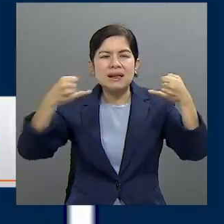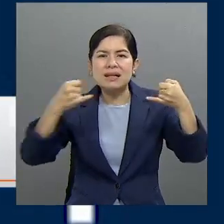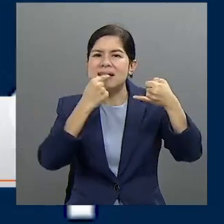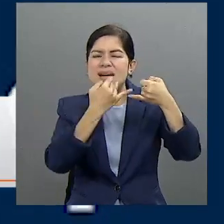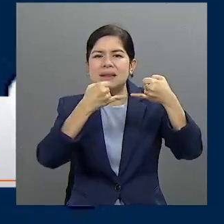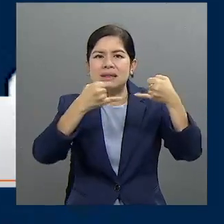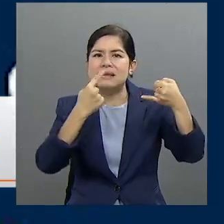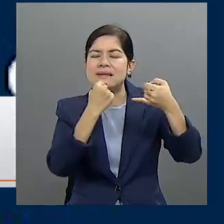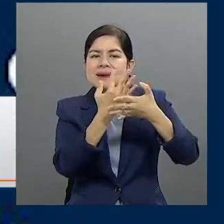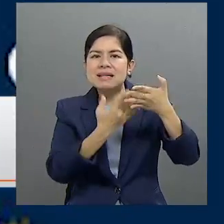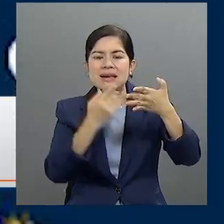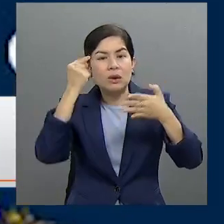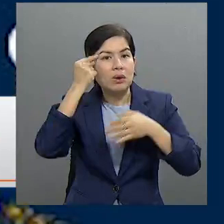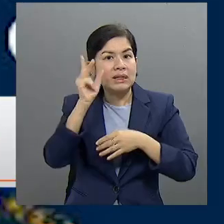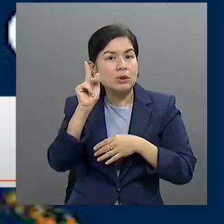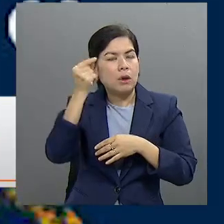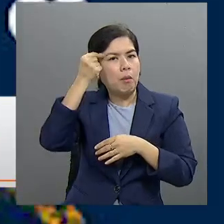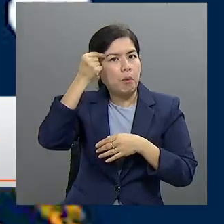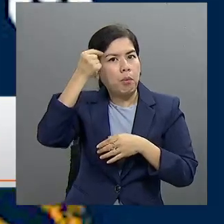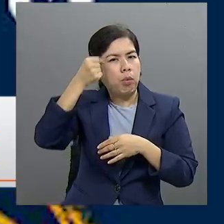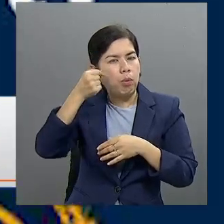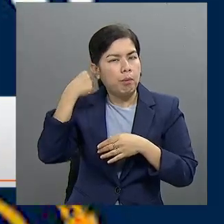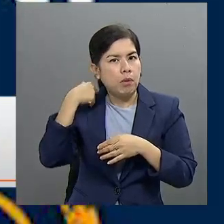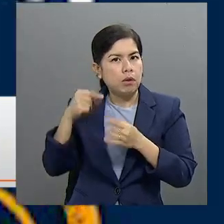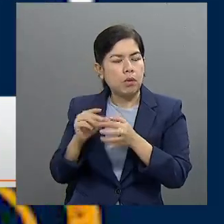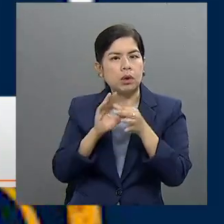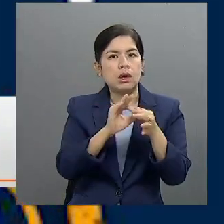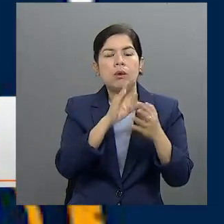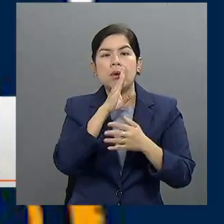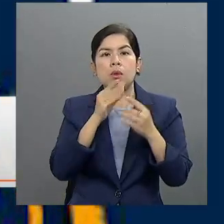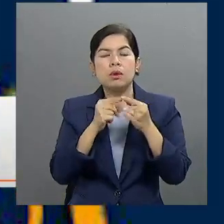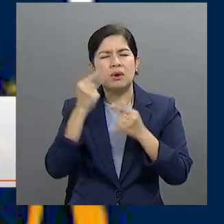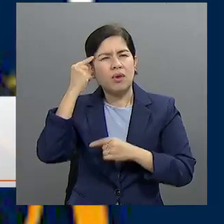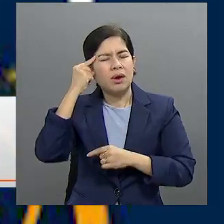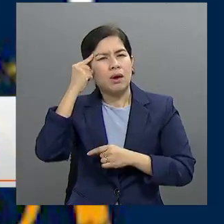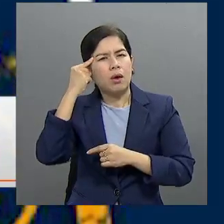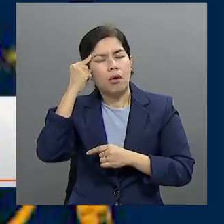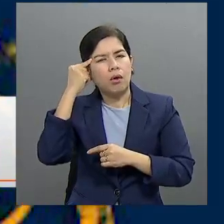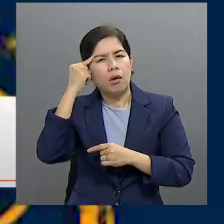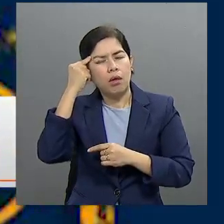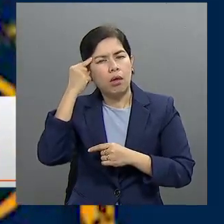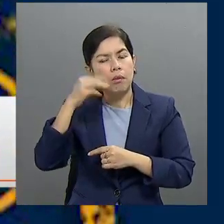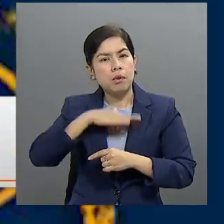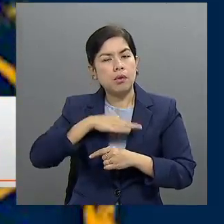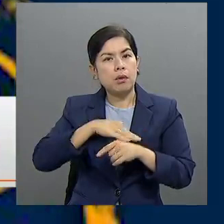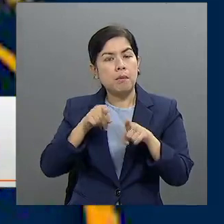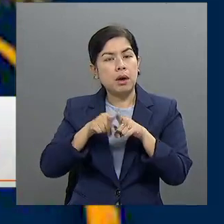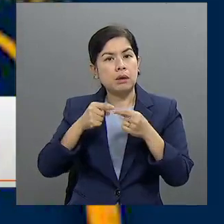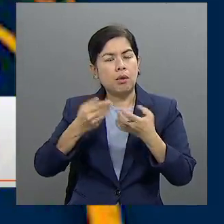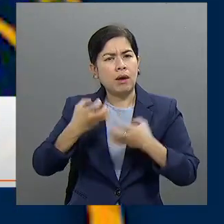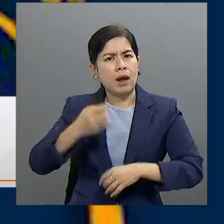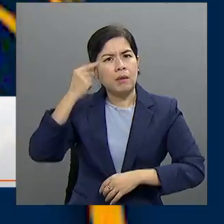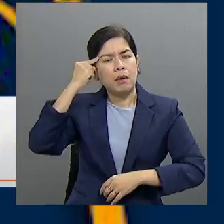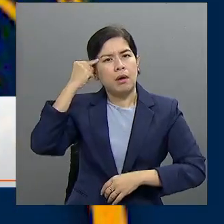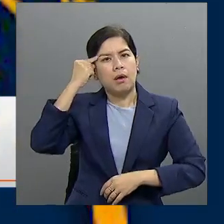ดด้วยร่วมกับมีอาการปวดศีรษะบริเวณขมับเวลาลูบหรือกดเนี่ยจะพบหลอดเลือดมีลักษณะแข็งอาจเป็นการเตือนของกลุ่มโรคหลอดเลือด